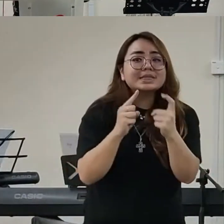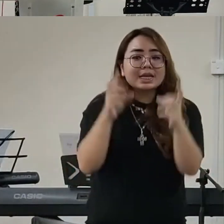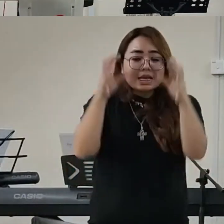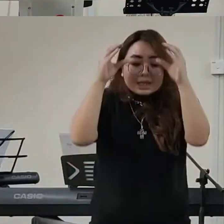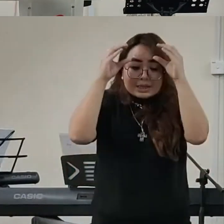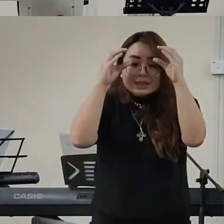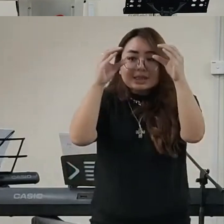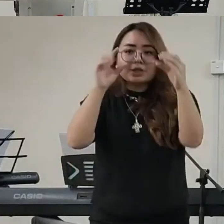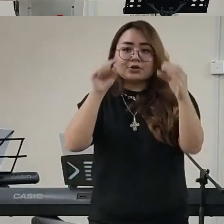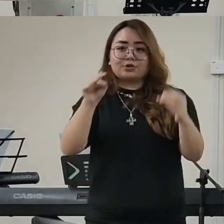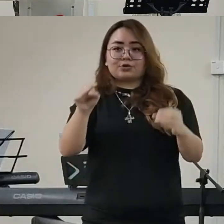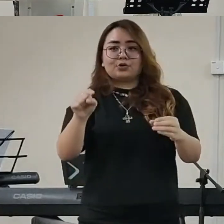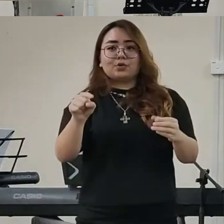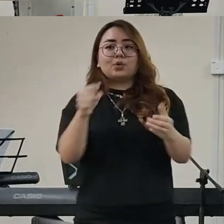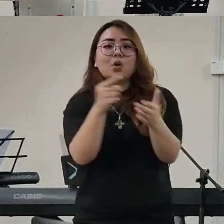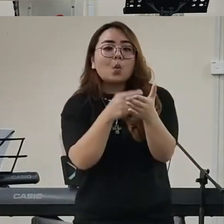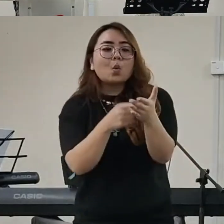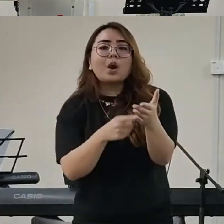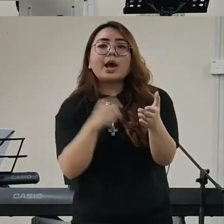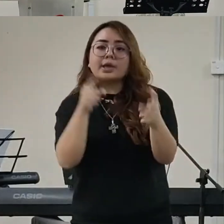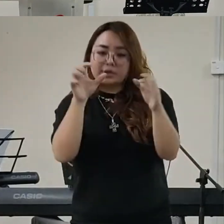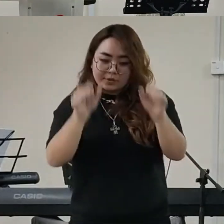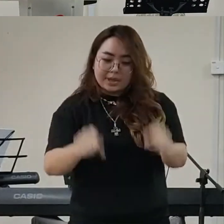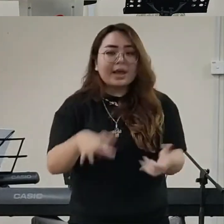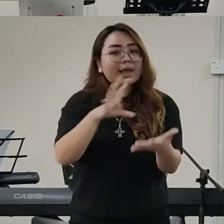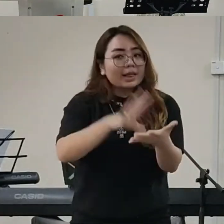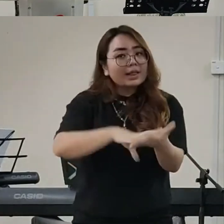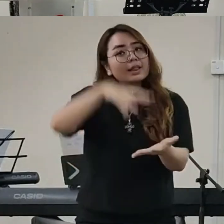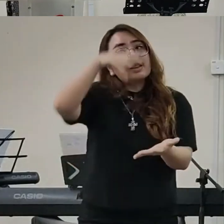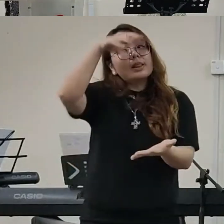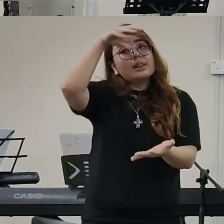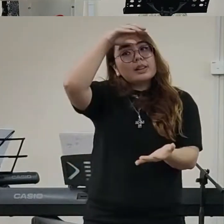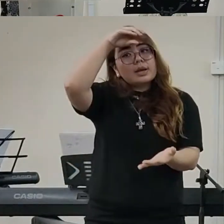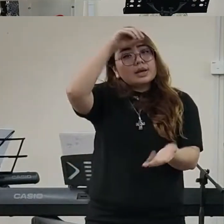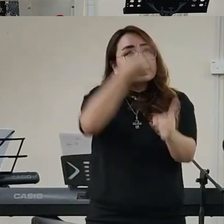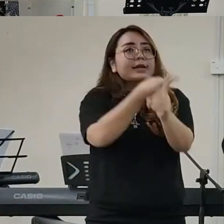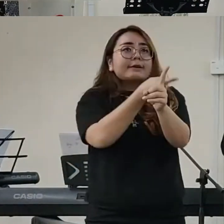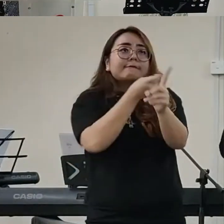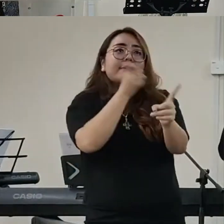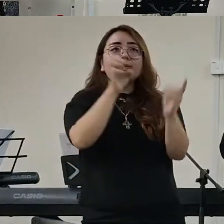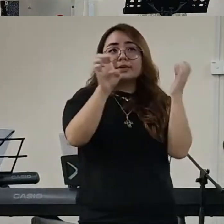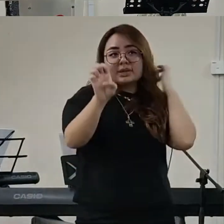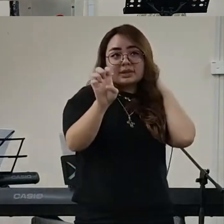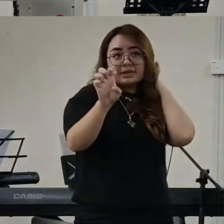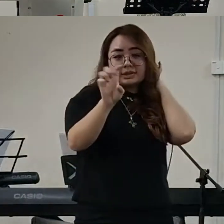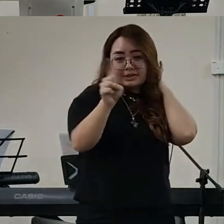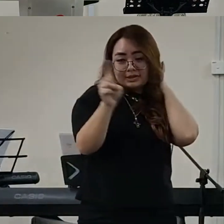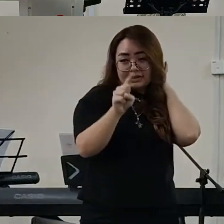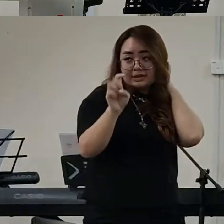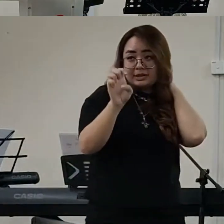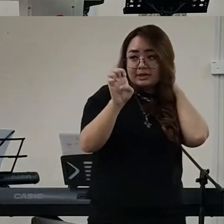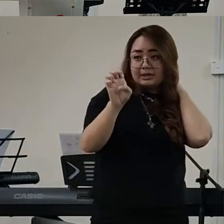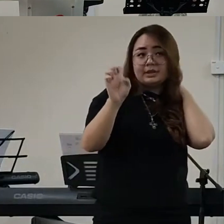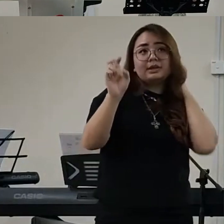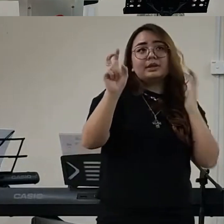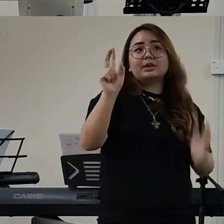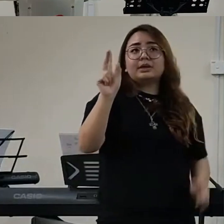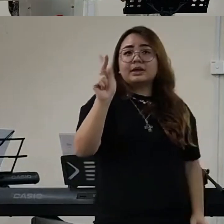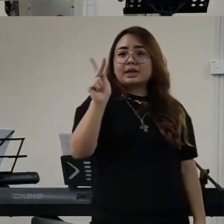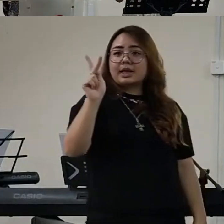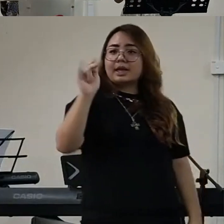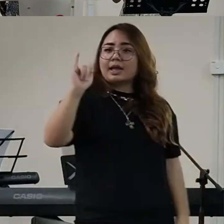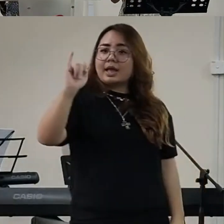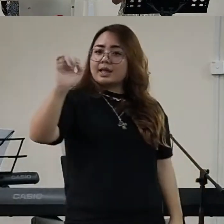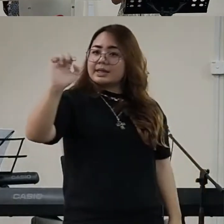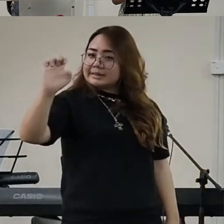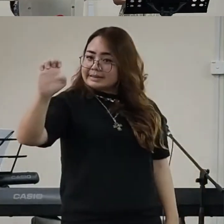第一个呢，就是告诉我们，其实就是耶和华在对我们说话，他是通过那个以西结来对我们说话。所